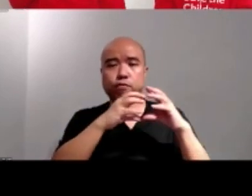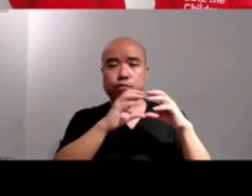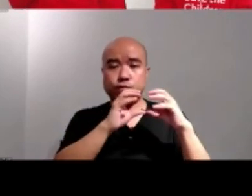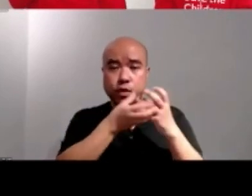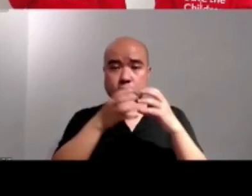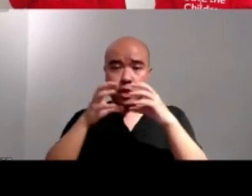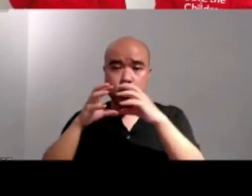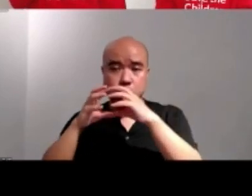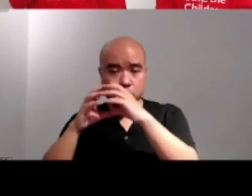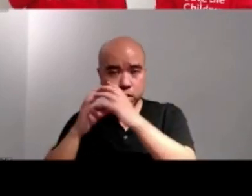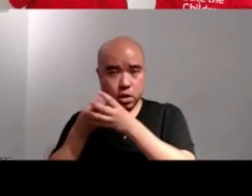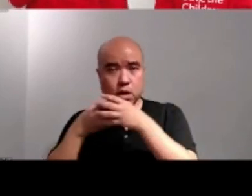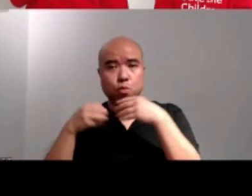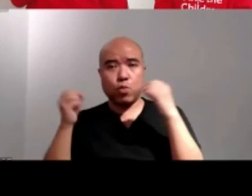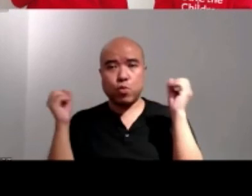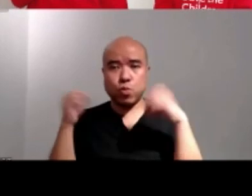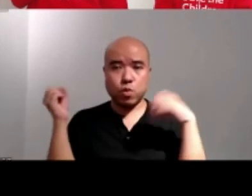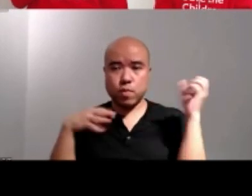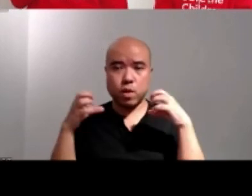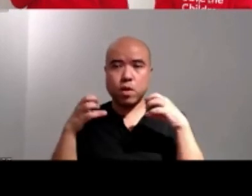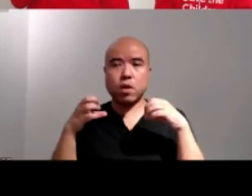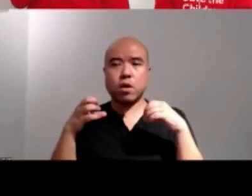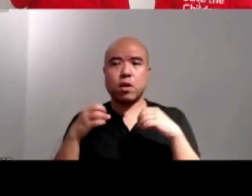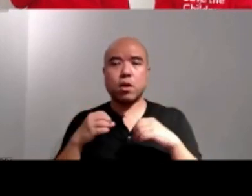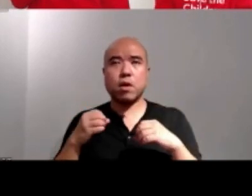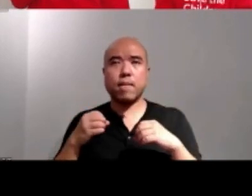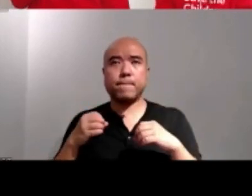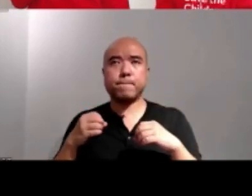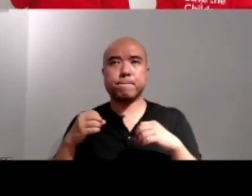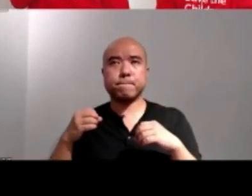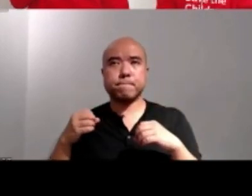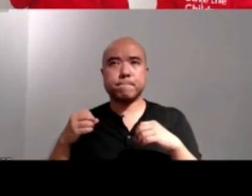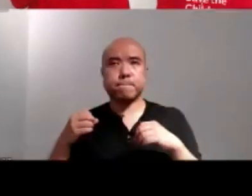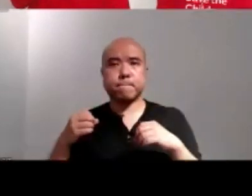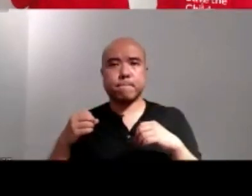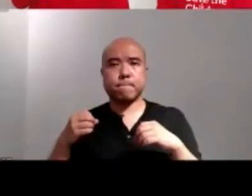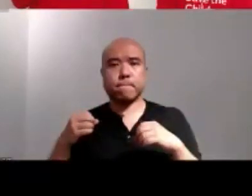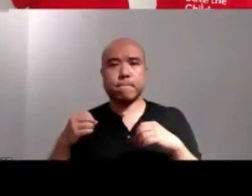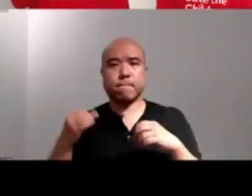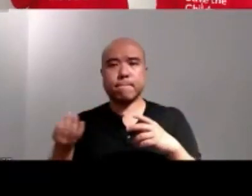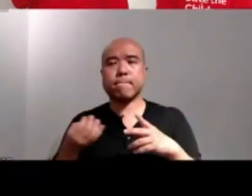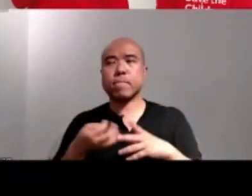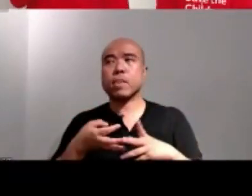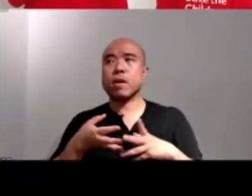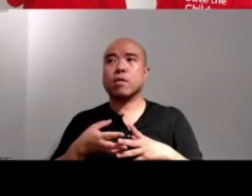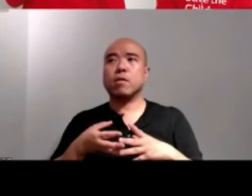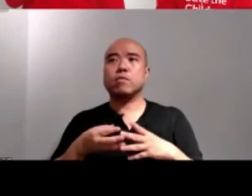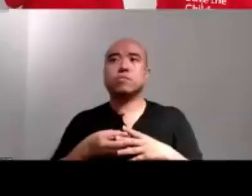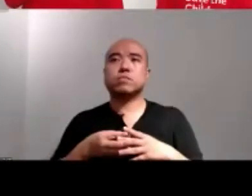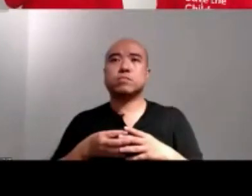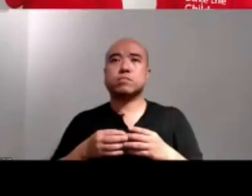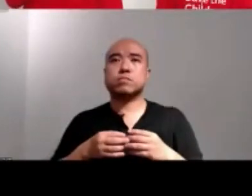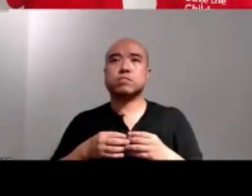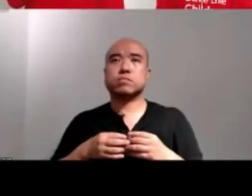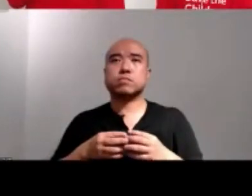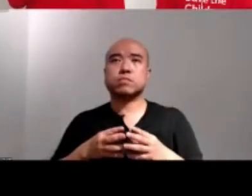电影里面的角色，然后就可能在这里作出的不同的讨论。再还